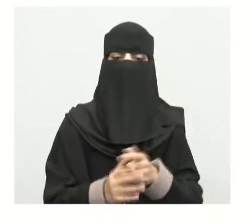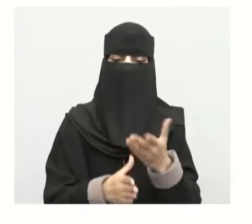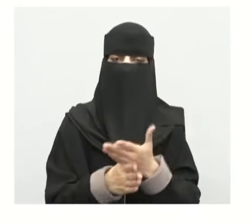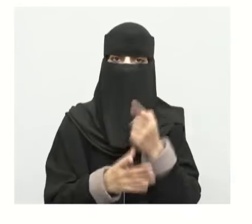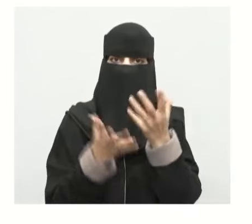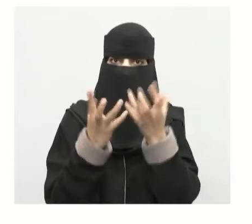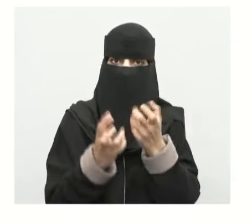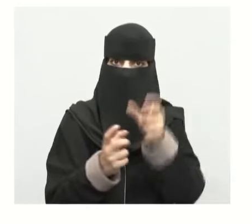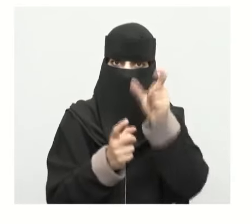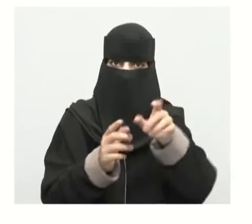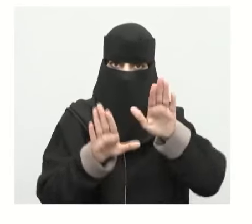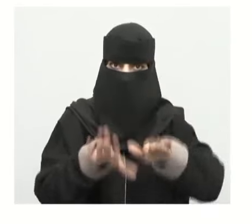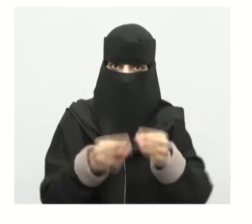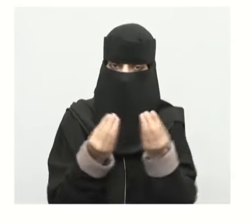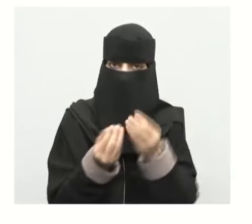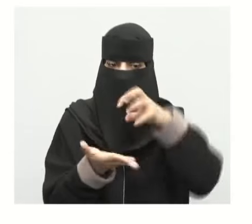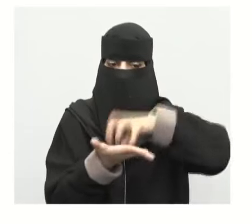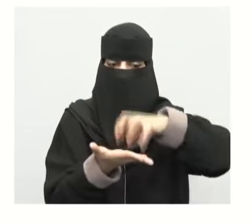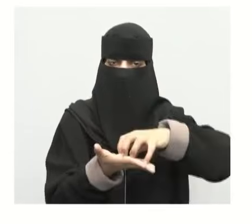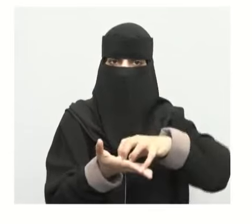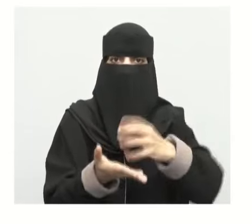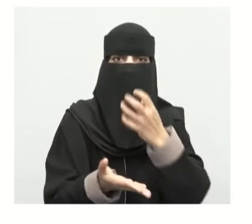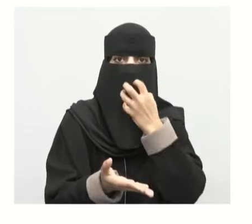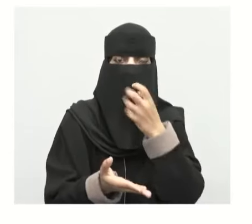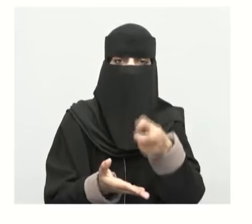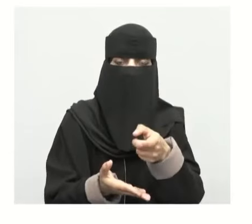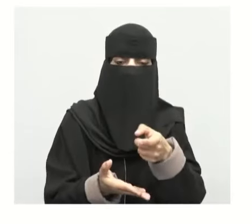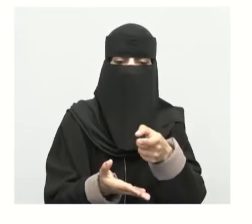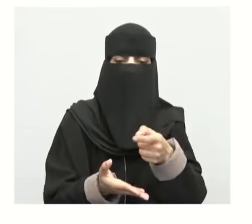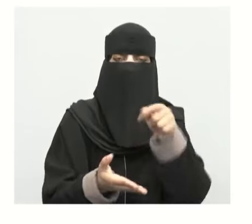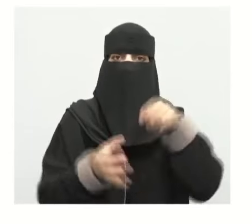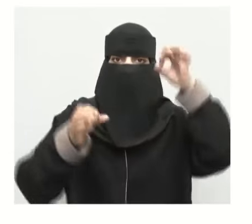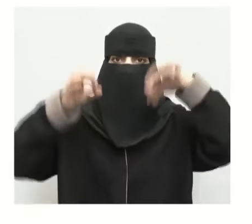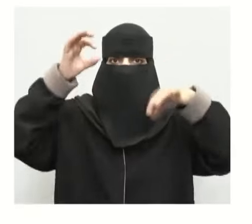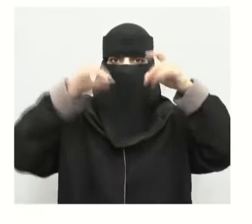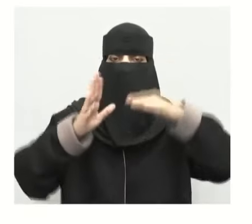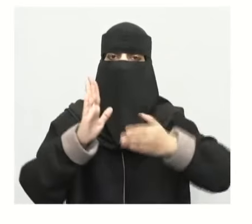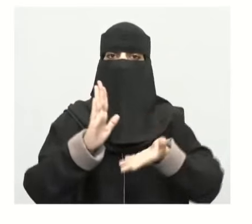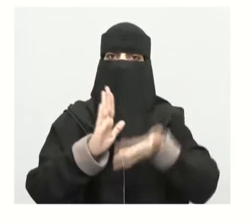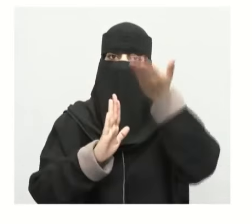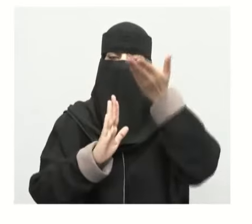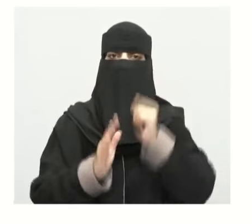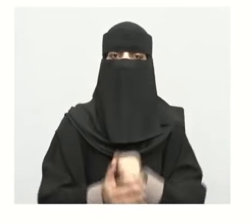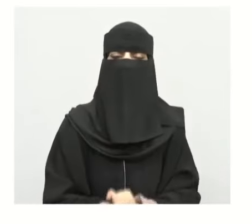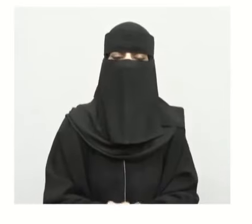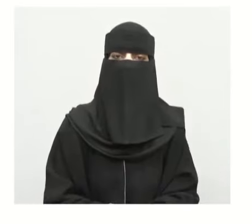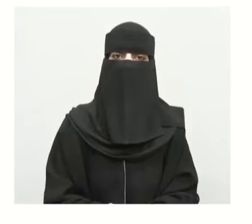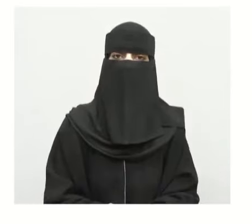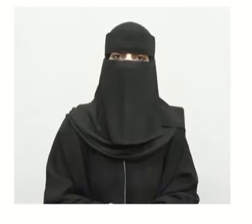اذا تقل كثافه السكان في المناطق الاستوائيه الحاره ذات الرطوبه